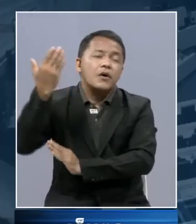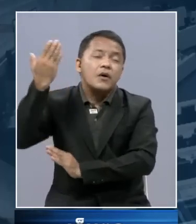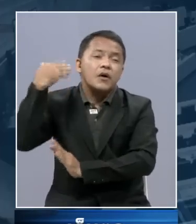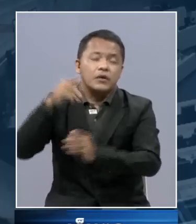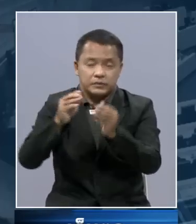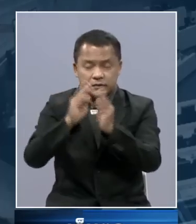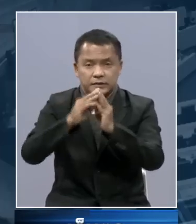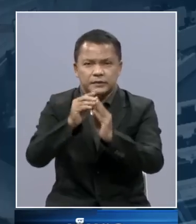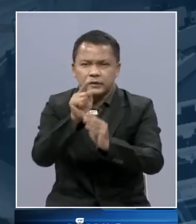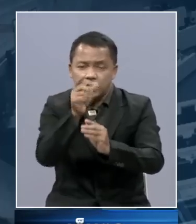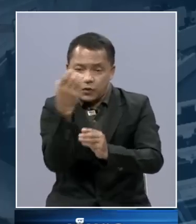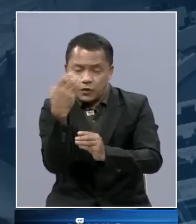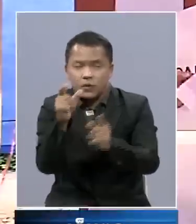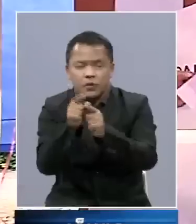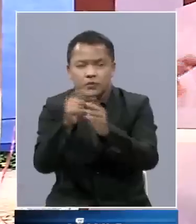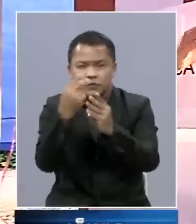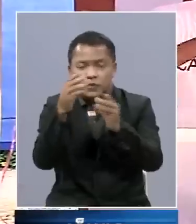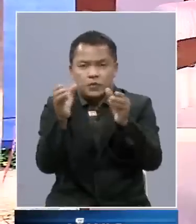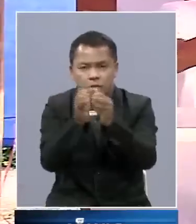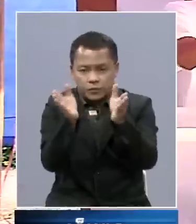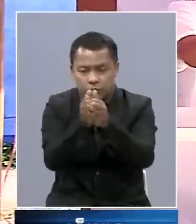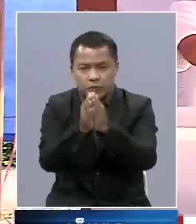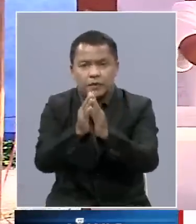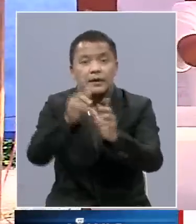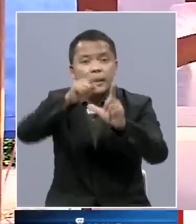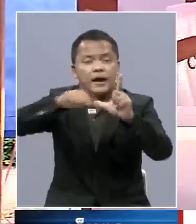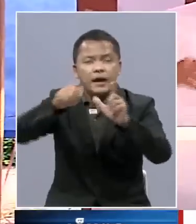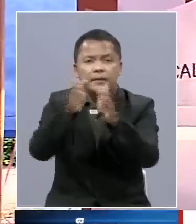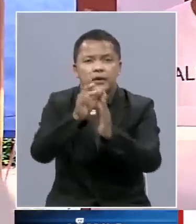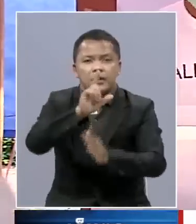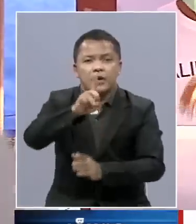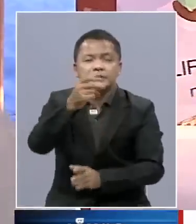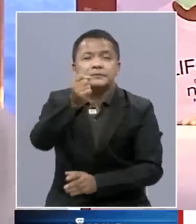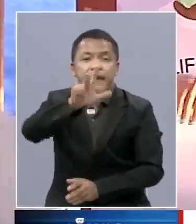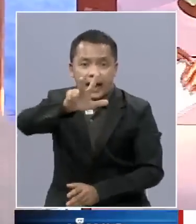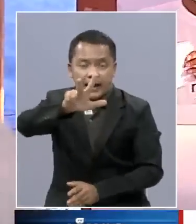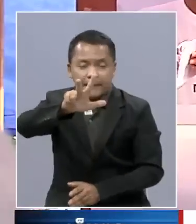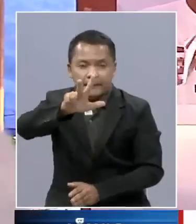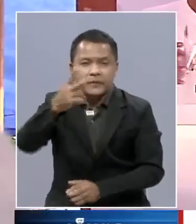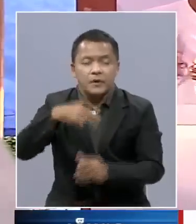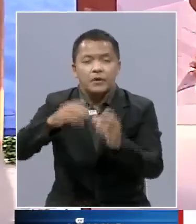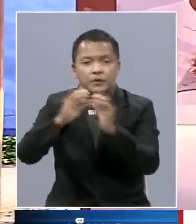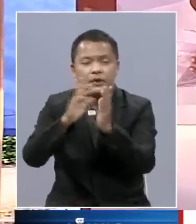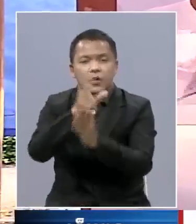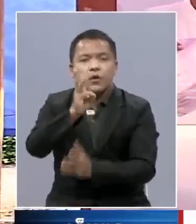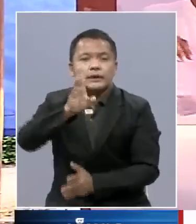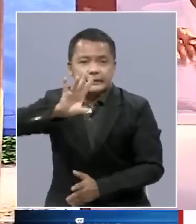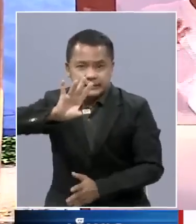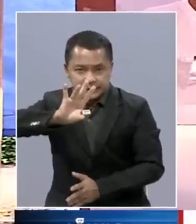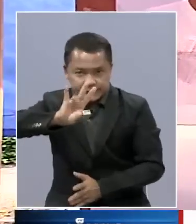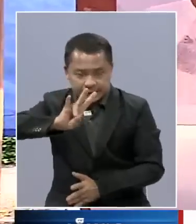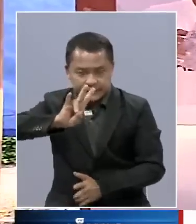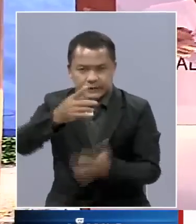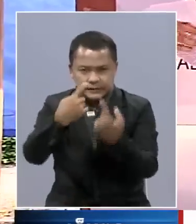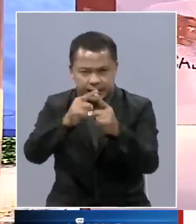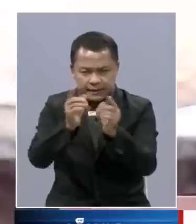ในระบบ ECT Report ก็แสดงจำนวนว่าพรรคก้าวไกลได้113ที่นั่งภูมิใจไทยได้67ที่นั่งแ